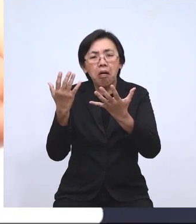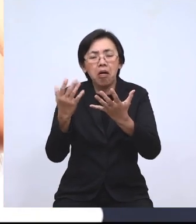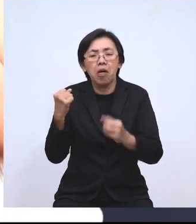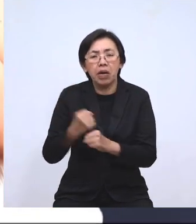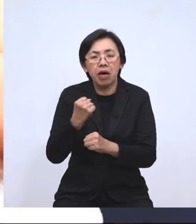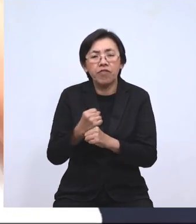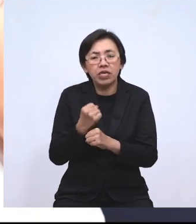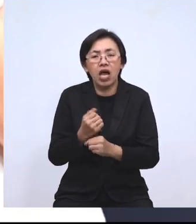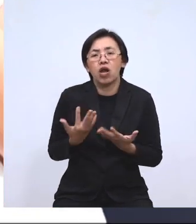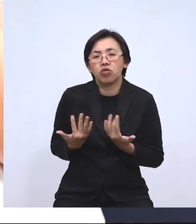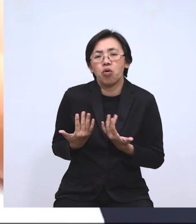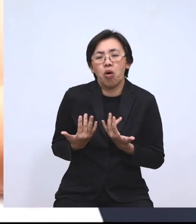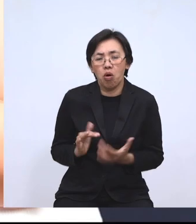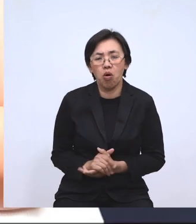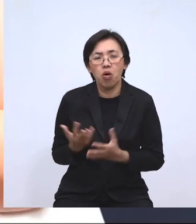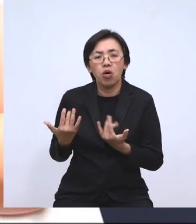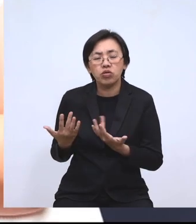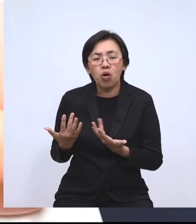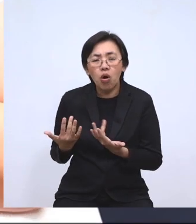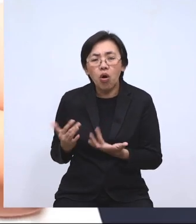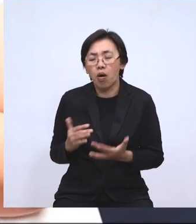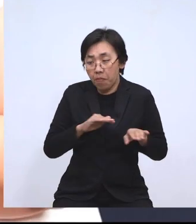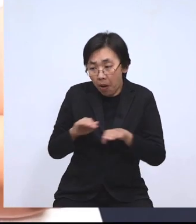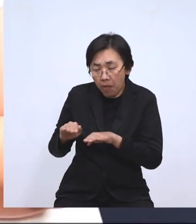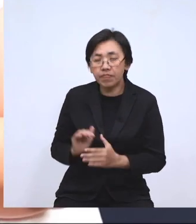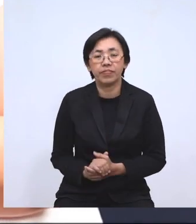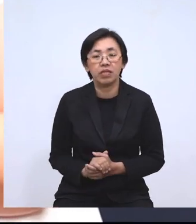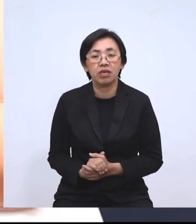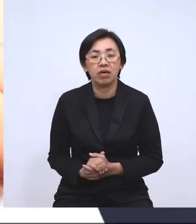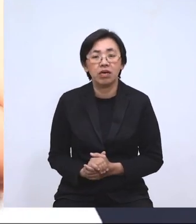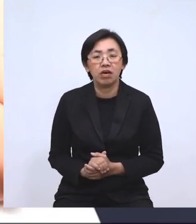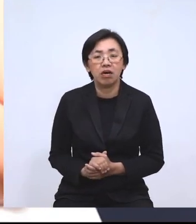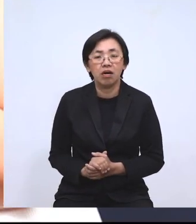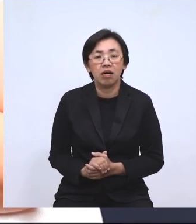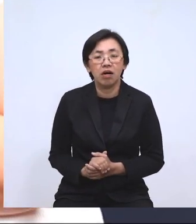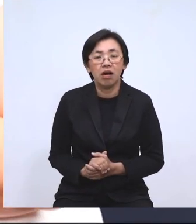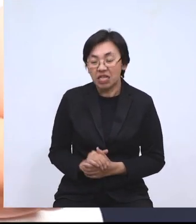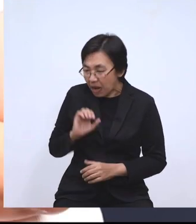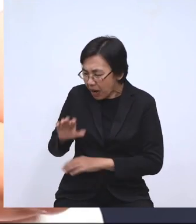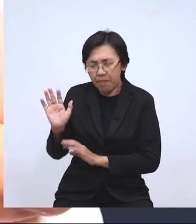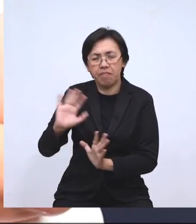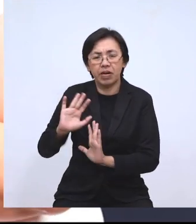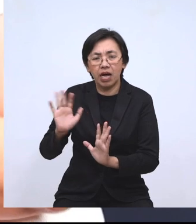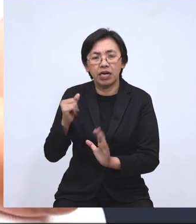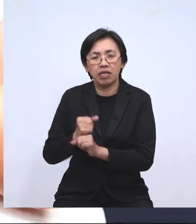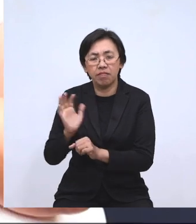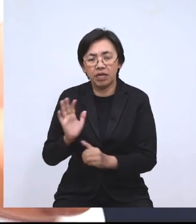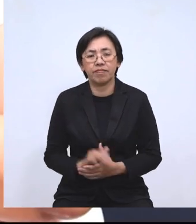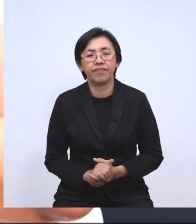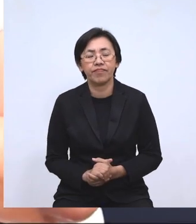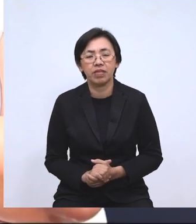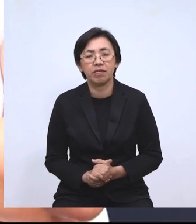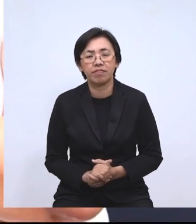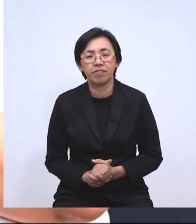ะนั้นเวลาฝึกเนี่ยเราต้องรอค่ะรอให้น้องพร้อมถ้าเราจะไปบังคับเขาเนี่ยก็จะไม่ได้ น้ำไหม น้ำ